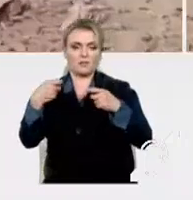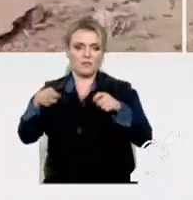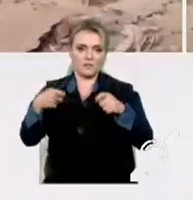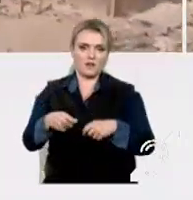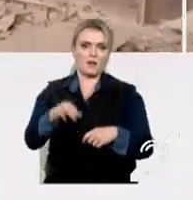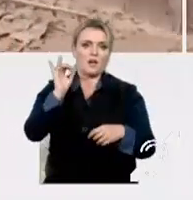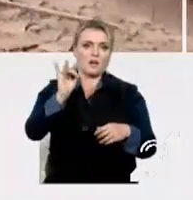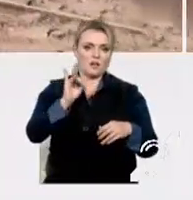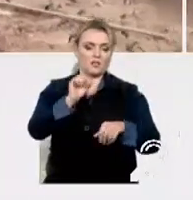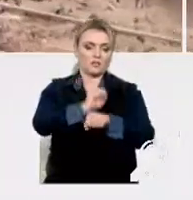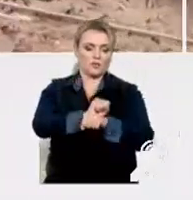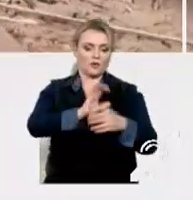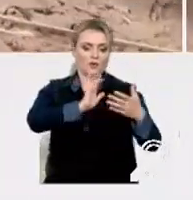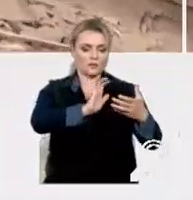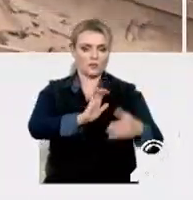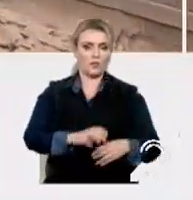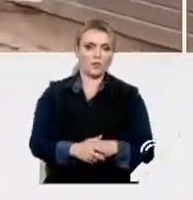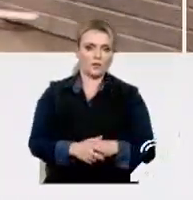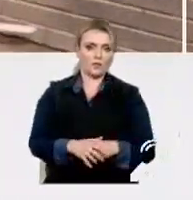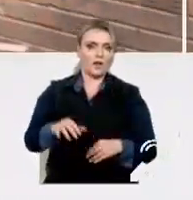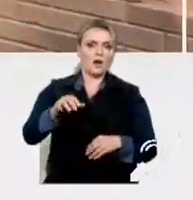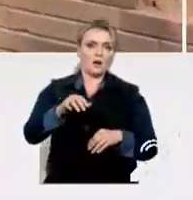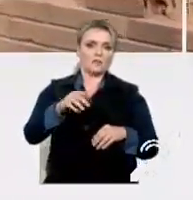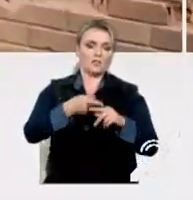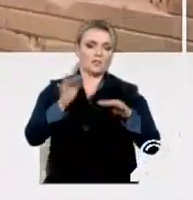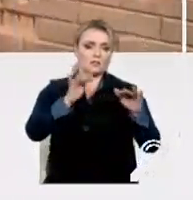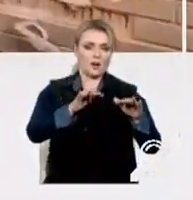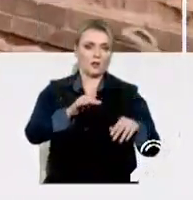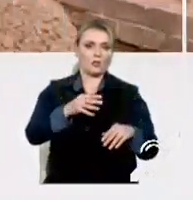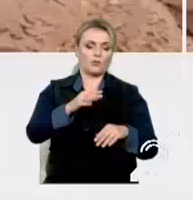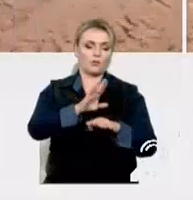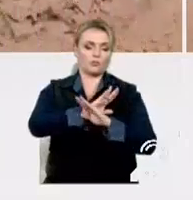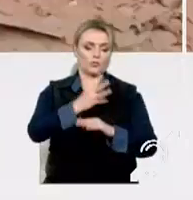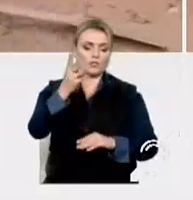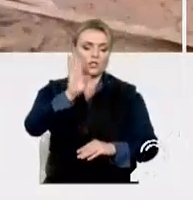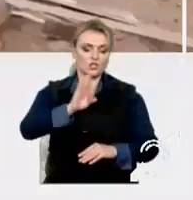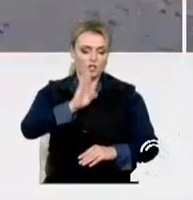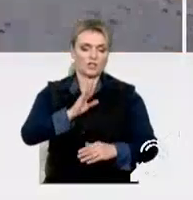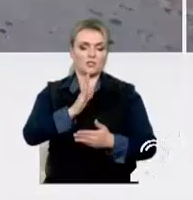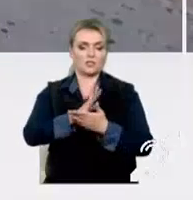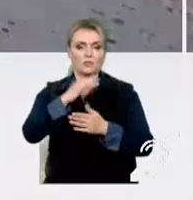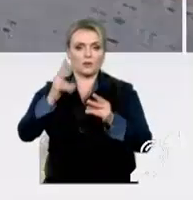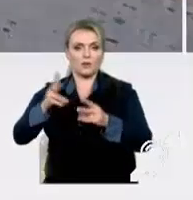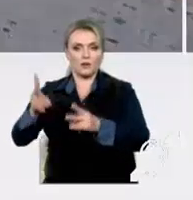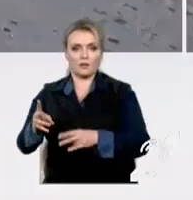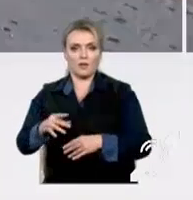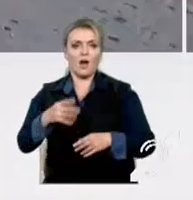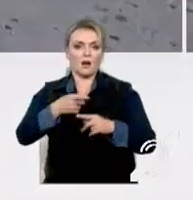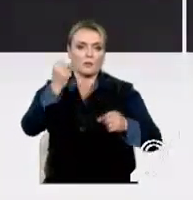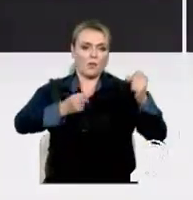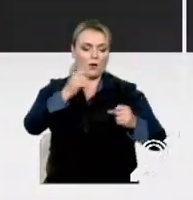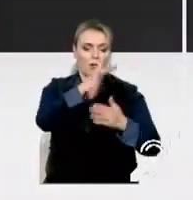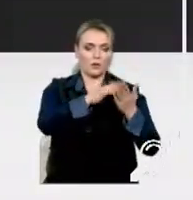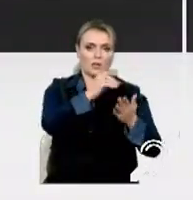autobuze în atacurile rusești Au murit trei femei și patru bărbați alte câteva persoane fiind rănite bombardamentele orașului